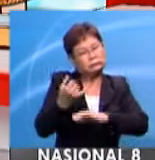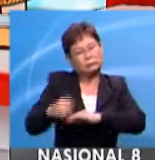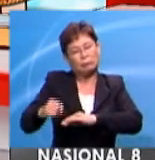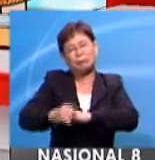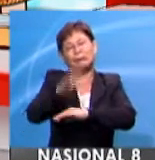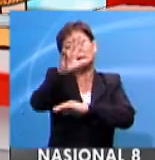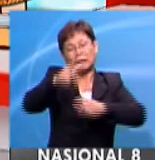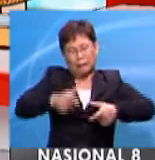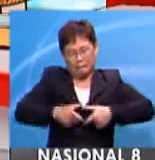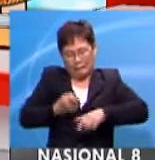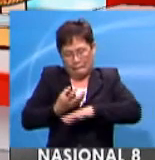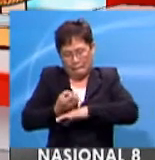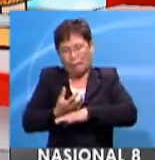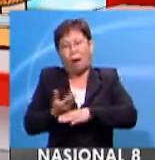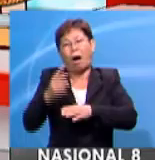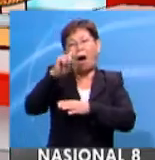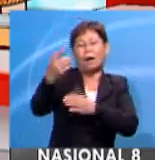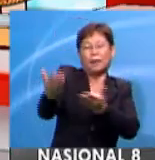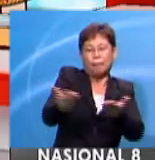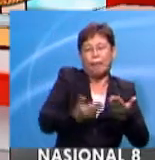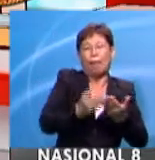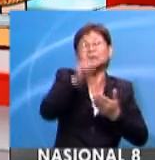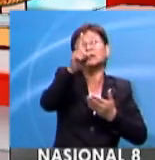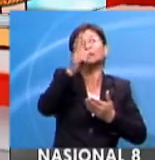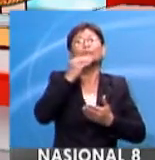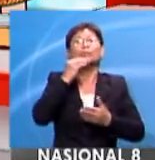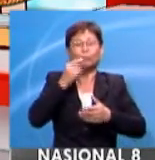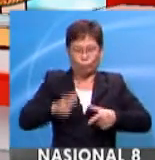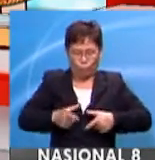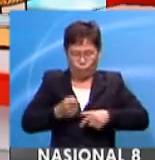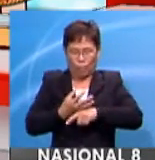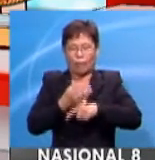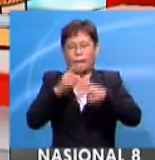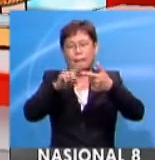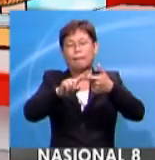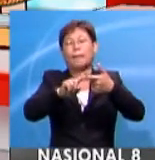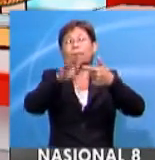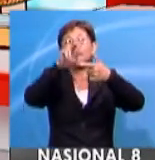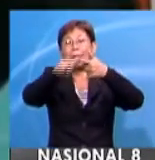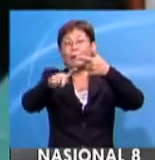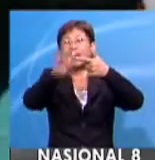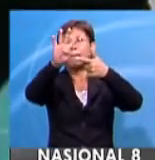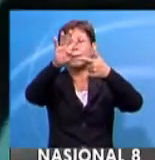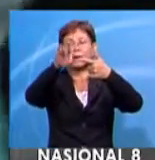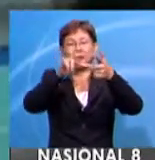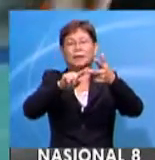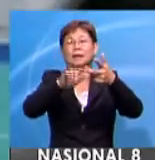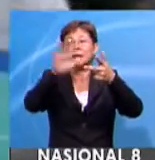3 emas apabila sekarang membawa pulang satu emas empat perak dan 5 Gangsa